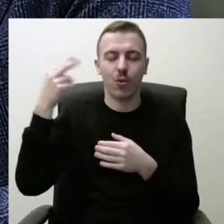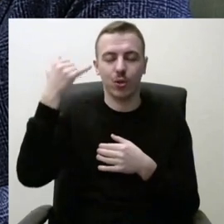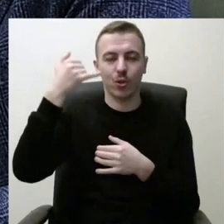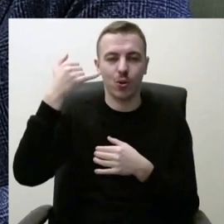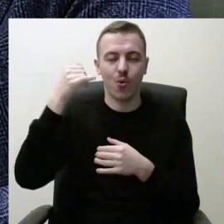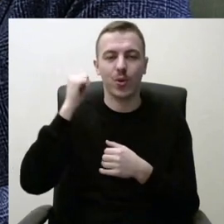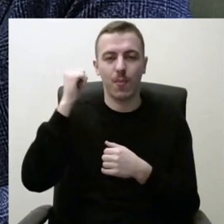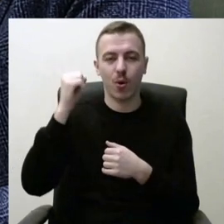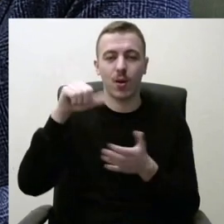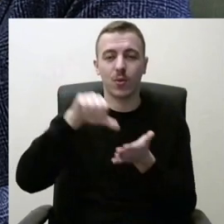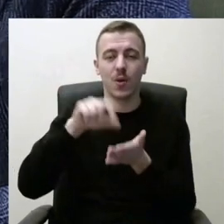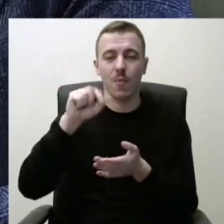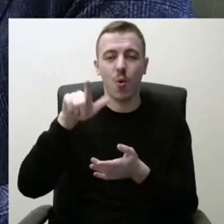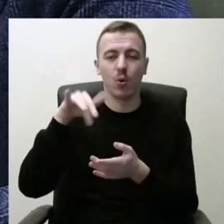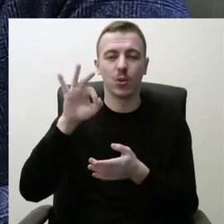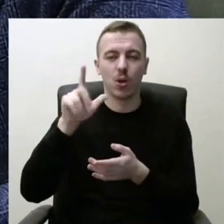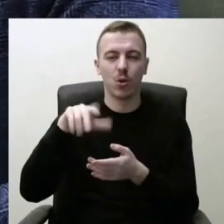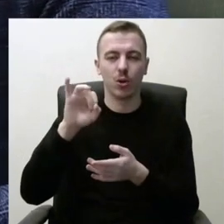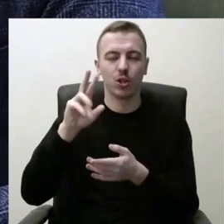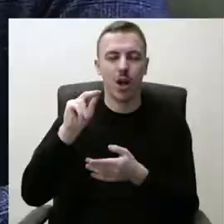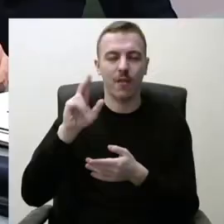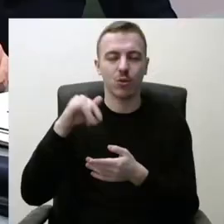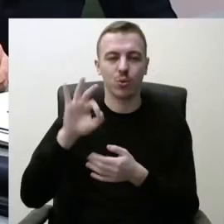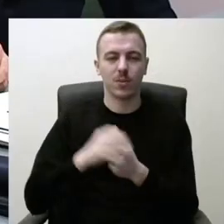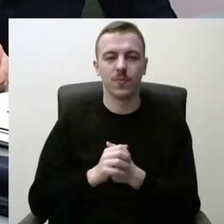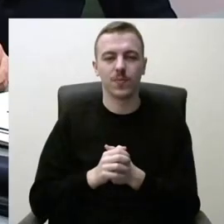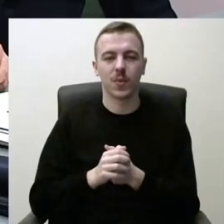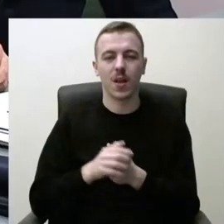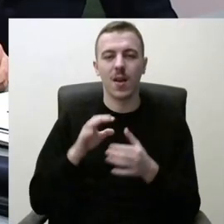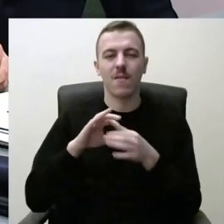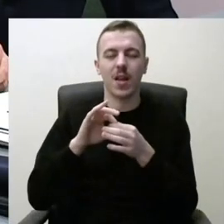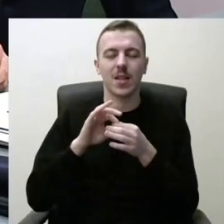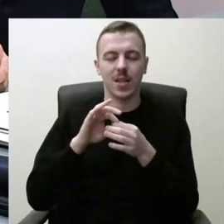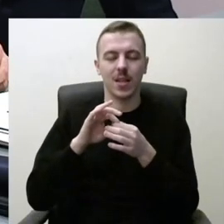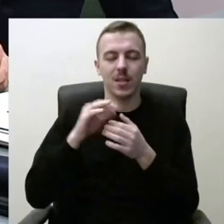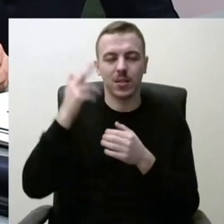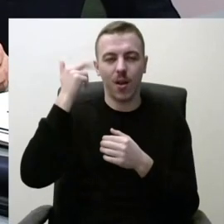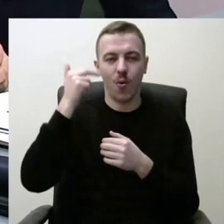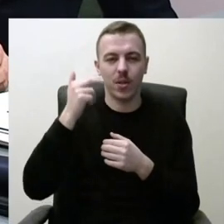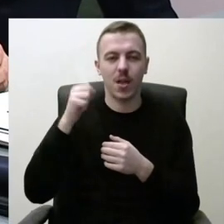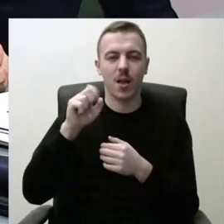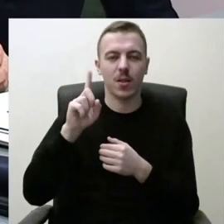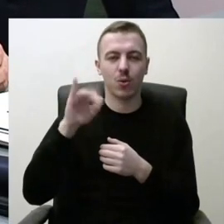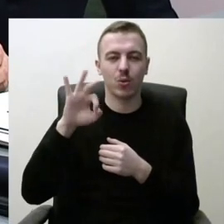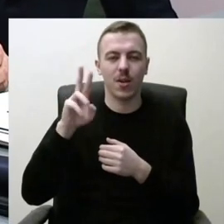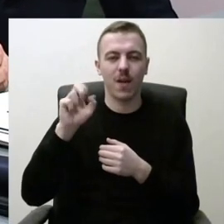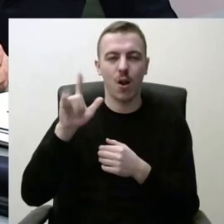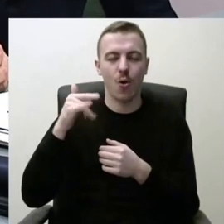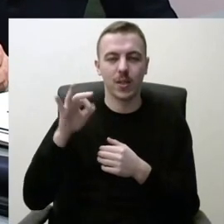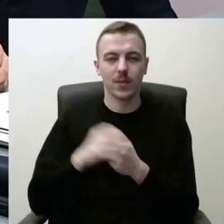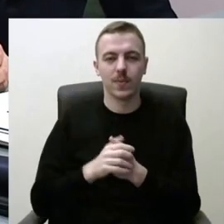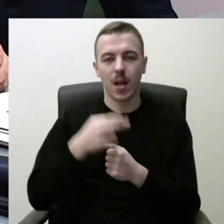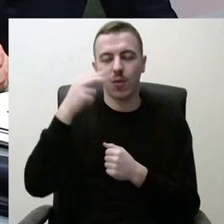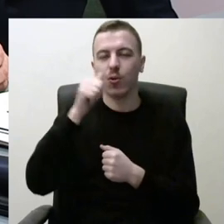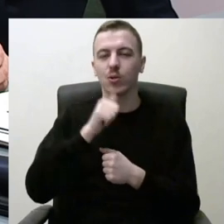demokratų atstovas Paulius Lukševičius, Vieningo Kauno atstovas Andrius Palionis, Lietuvos